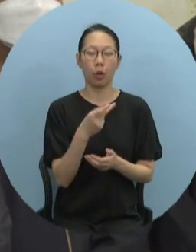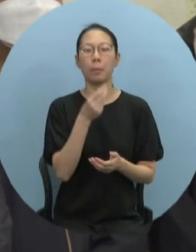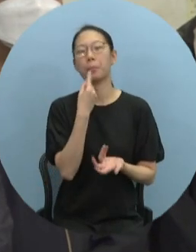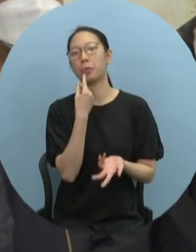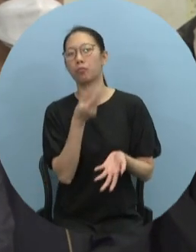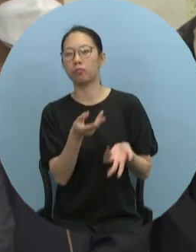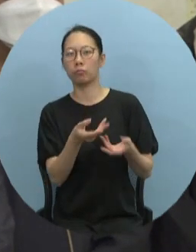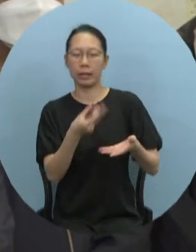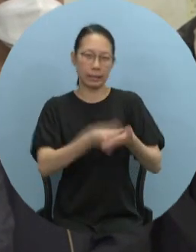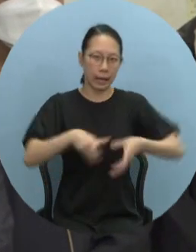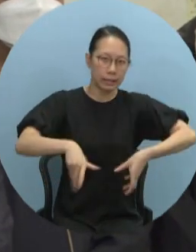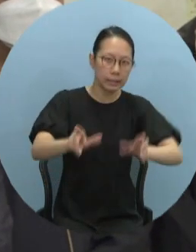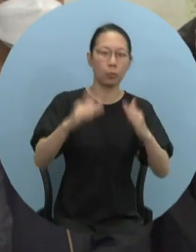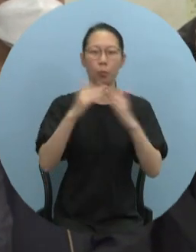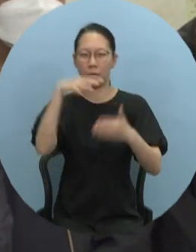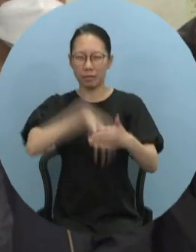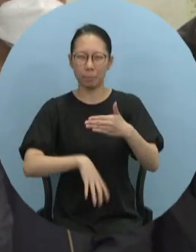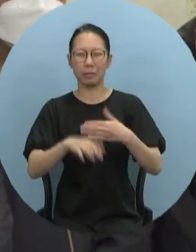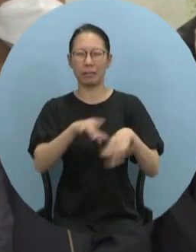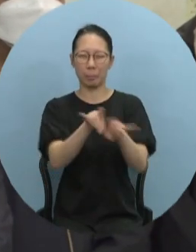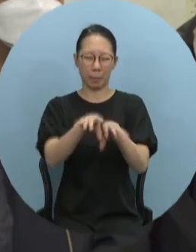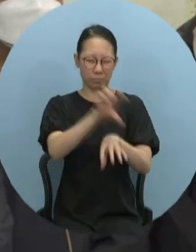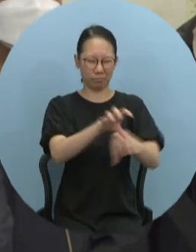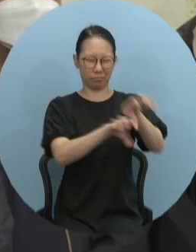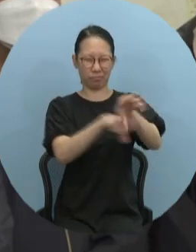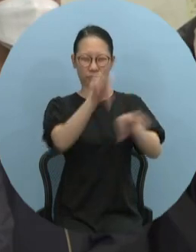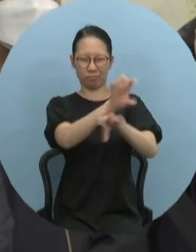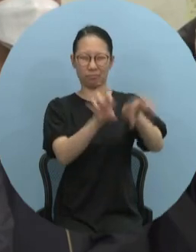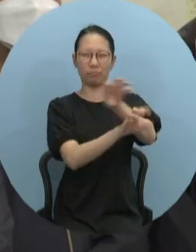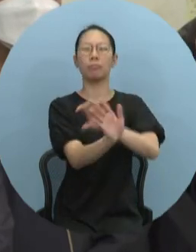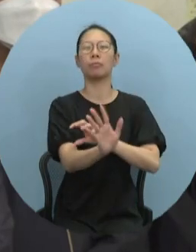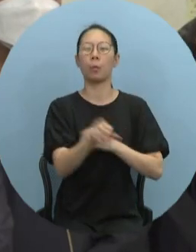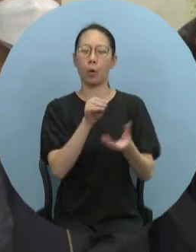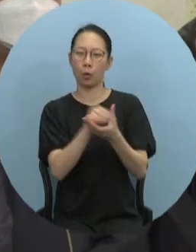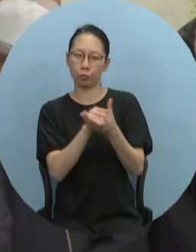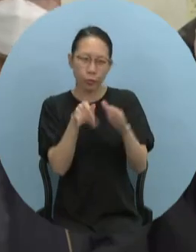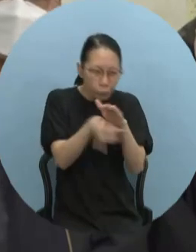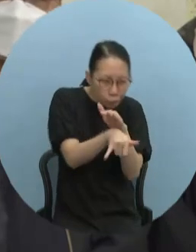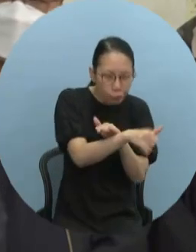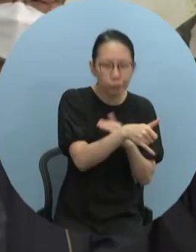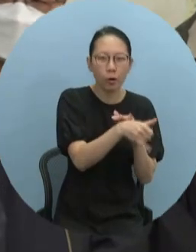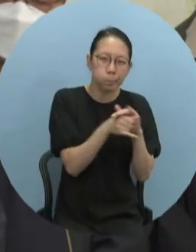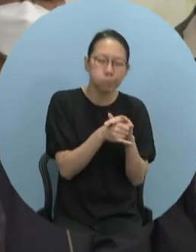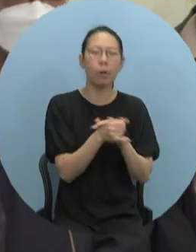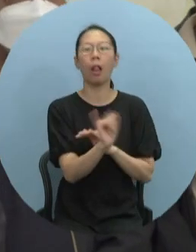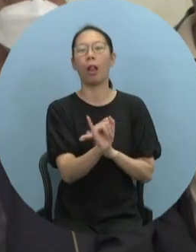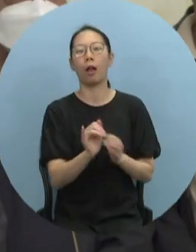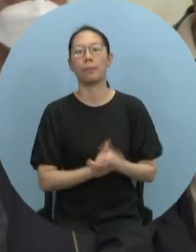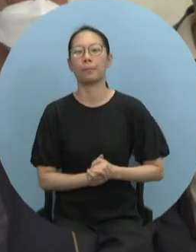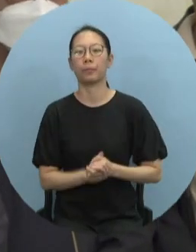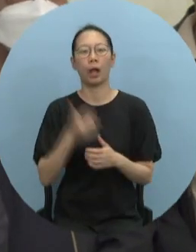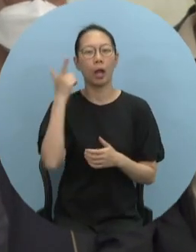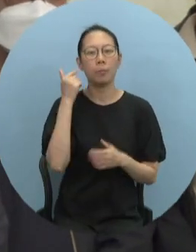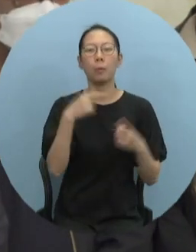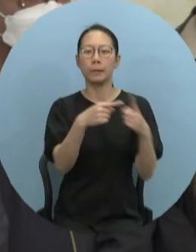物業處或者係屋苑裏邊咧堆積呢啲嘅雜物，要令到咧老鼠咧冇藏身之處。為了方便市民掌握